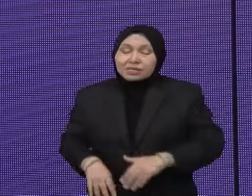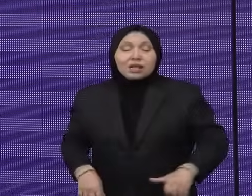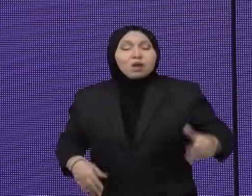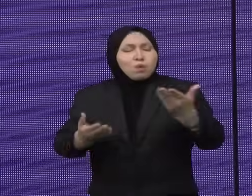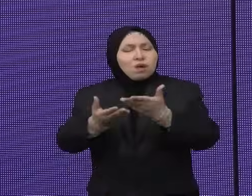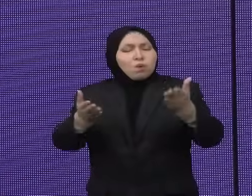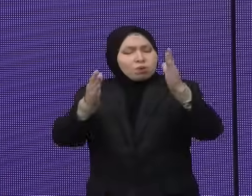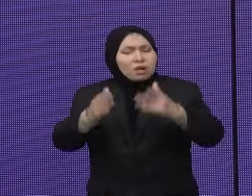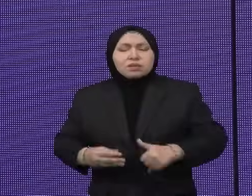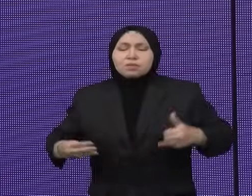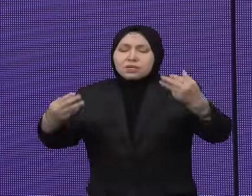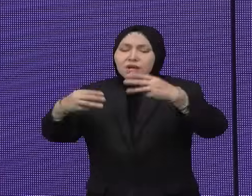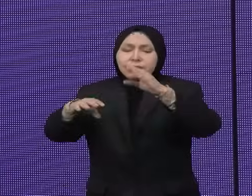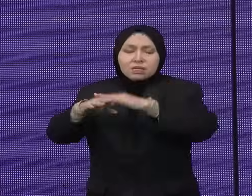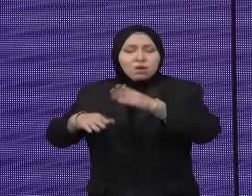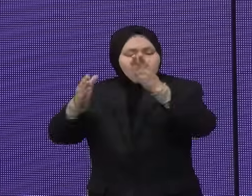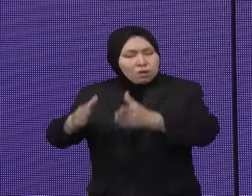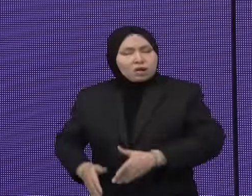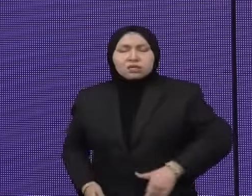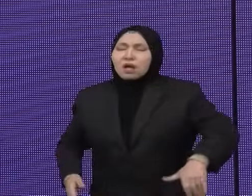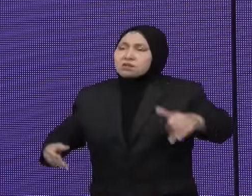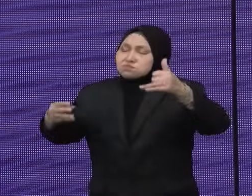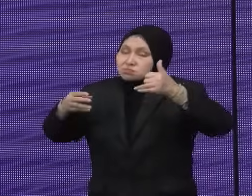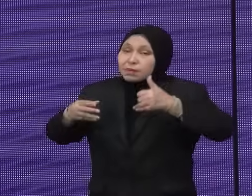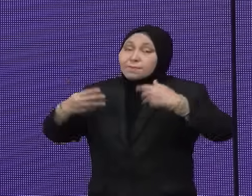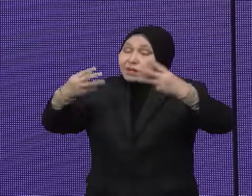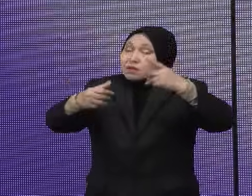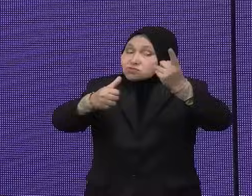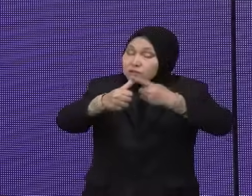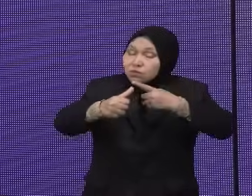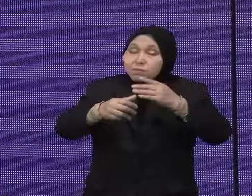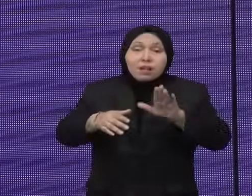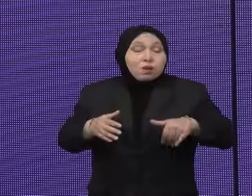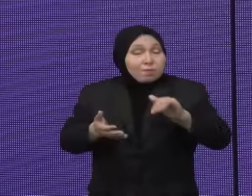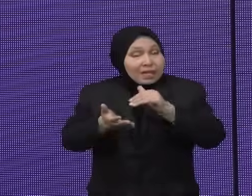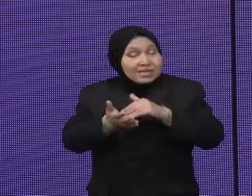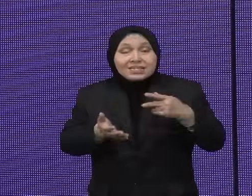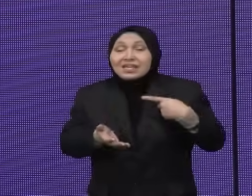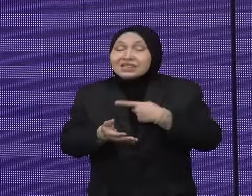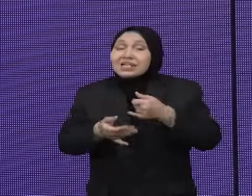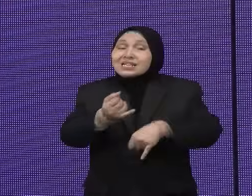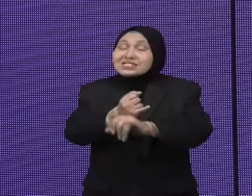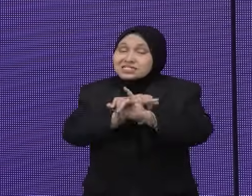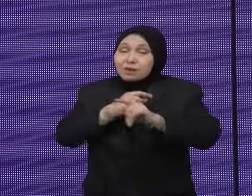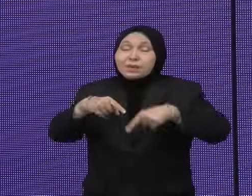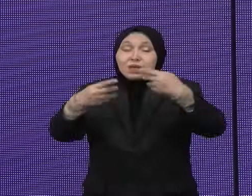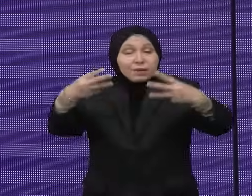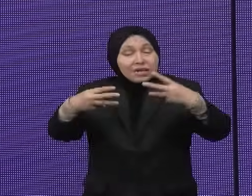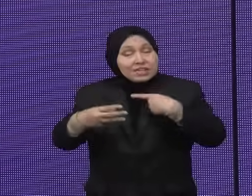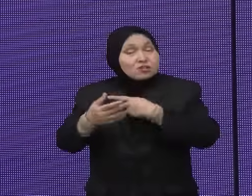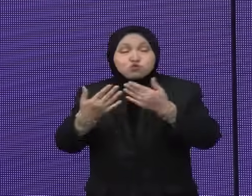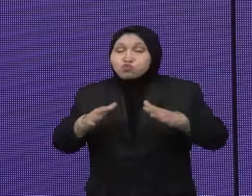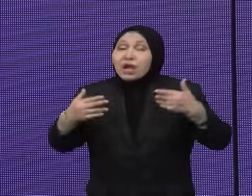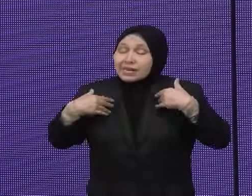amanu yuqatilu nafi sabilillah. Berperang satu, ya, tapi kalau belum lagi kita diizinkan pergi berperang, kita sudah